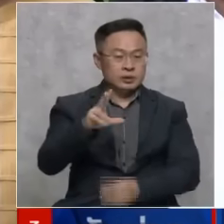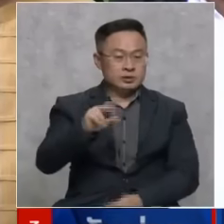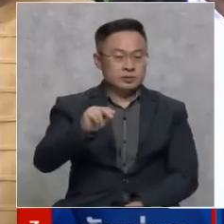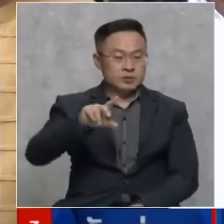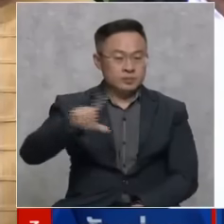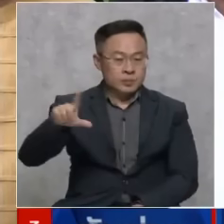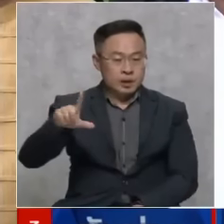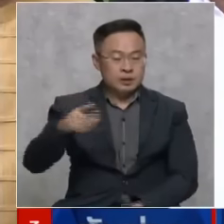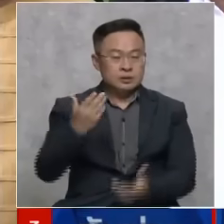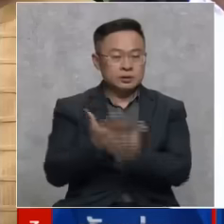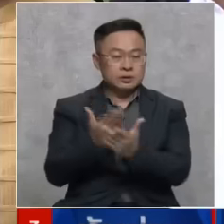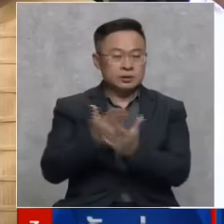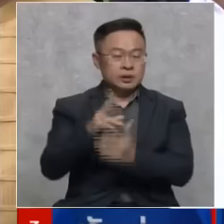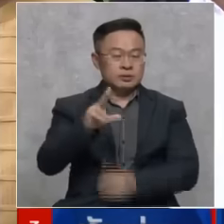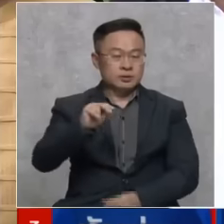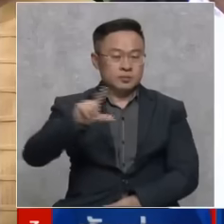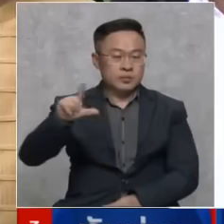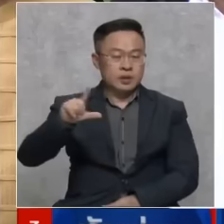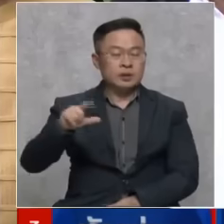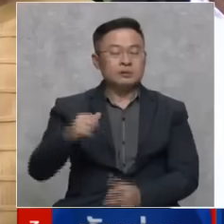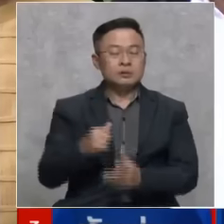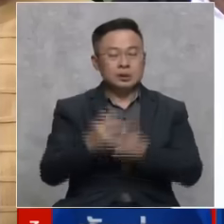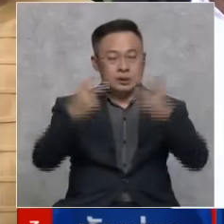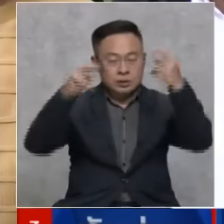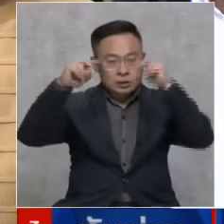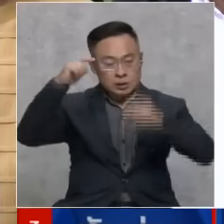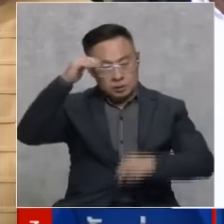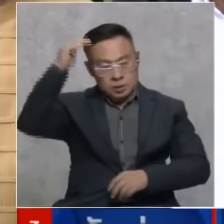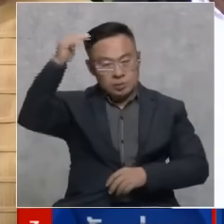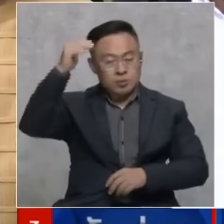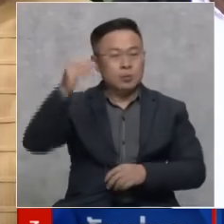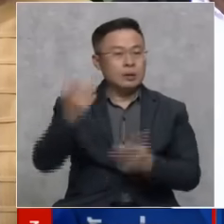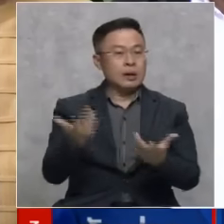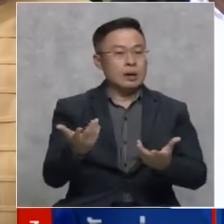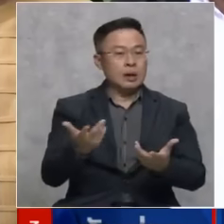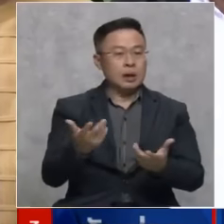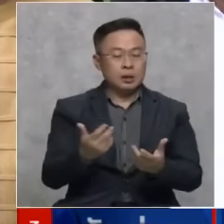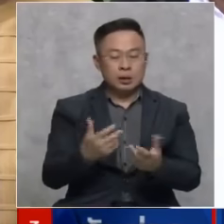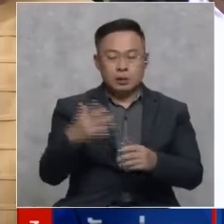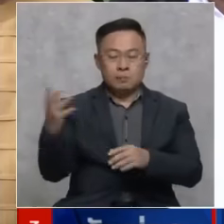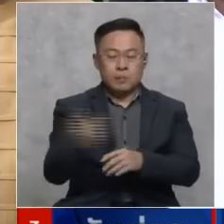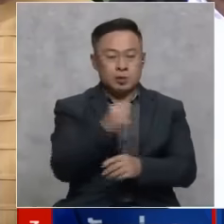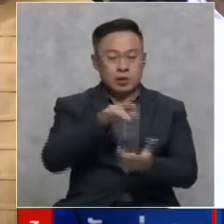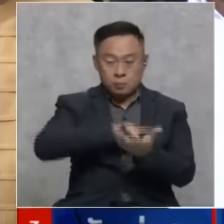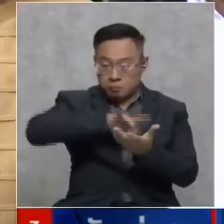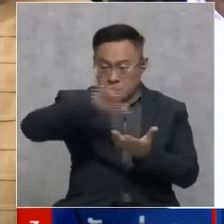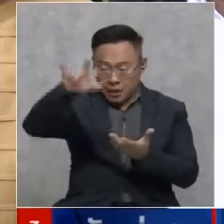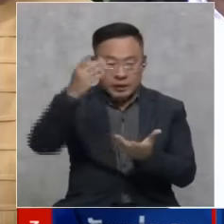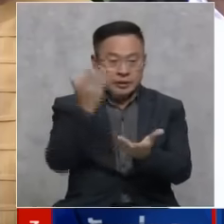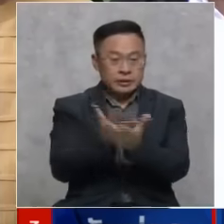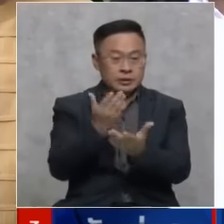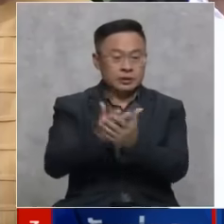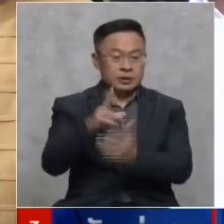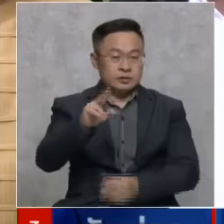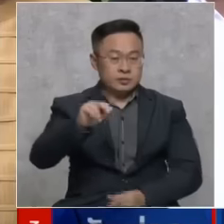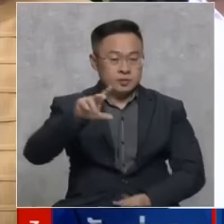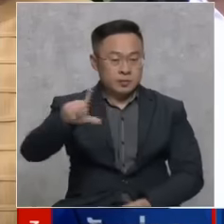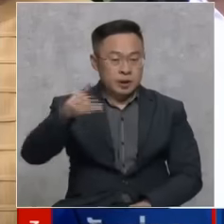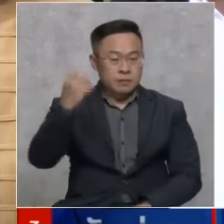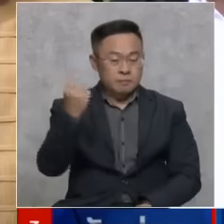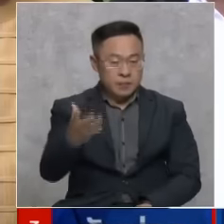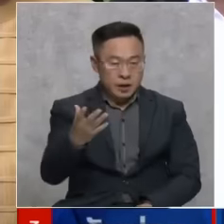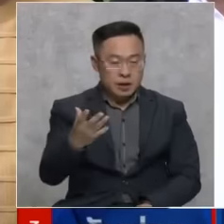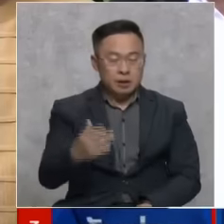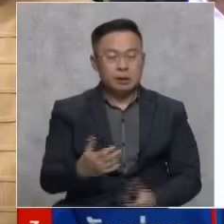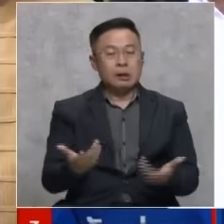อย่าให้พูดต่อเลยดีกว่าก่อนหน้านี้เลขาธิการนายกก็ชี้แจงไปแล้วด้วยการเดินทางไปต่างประเทศทุกครั้งก็จะมีการทำราคา